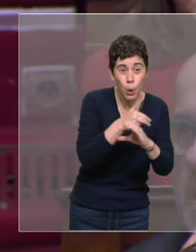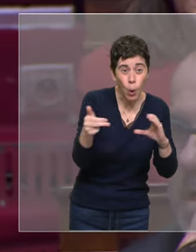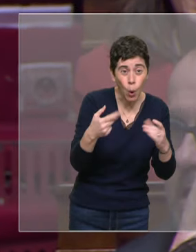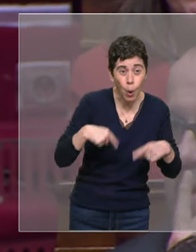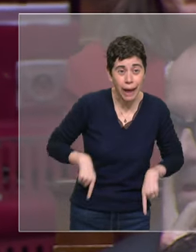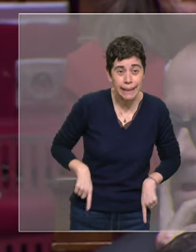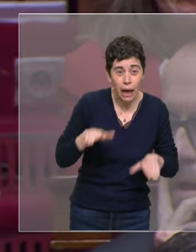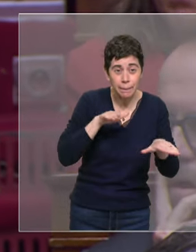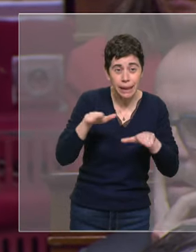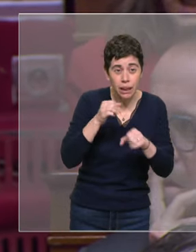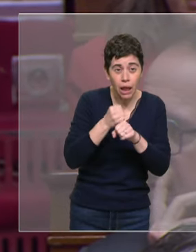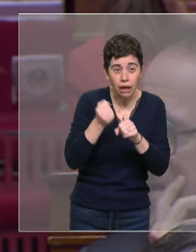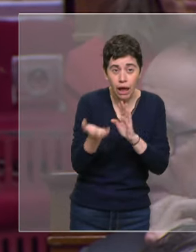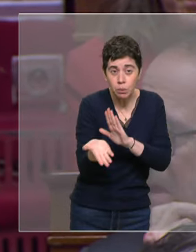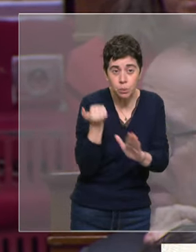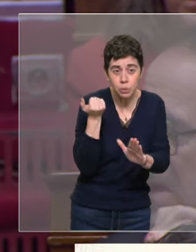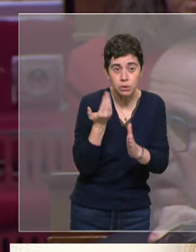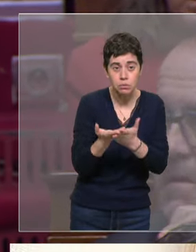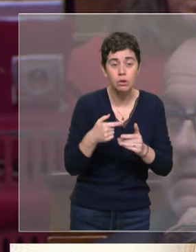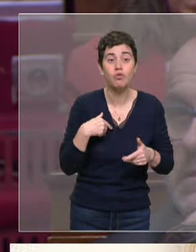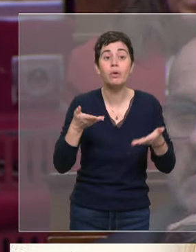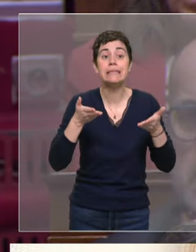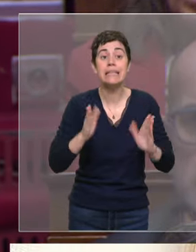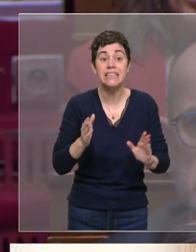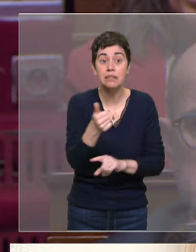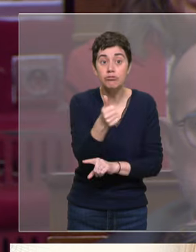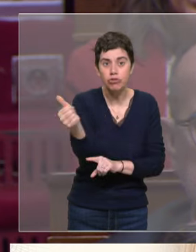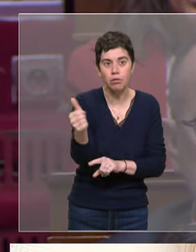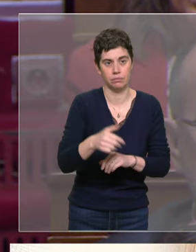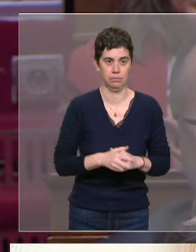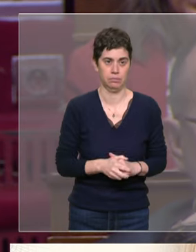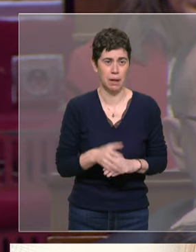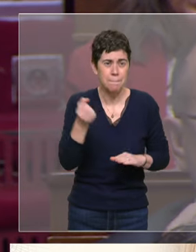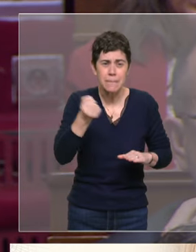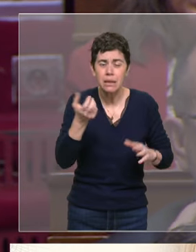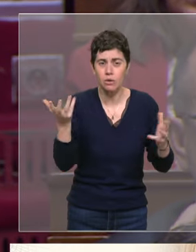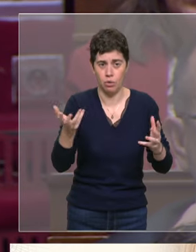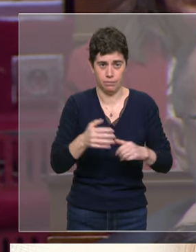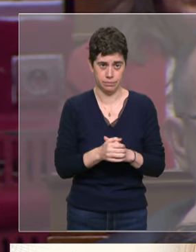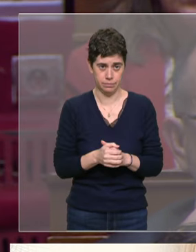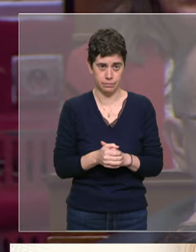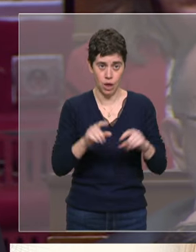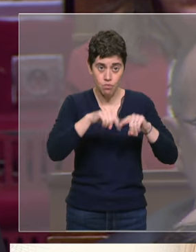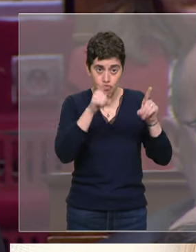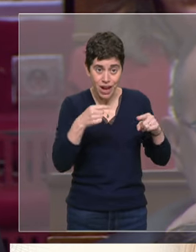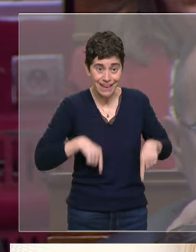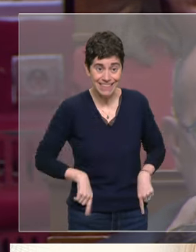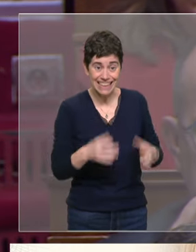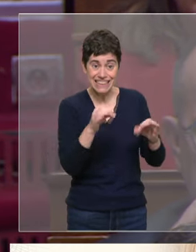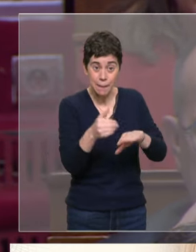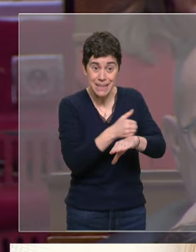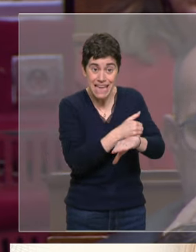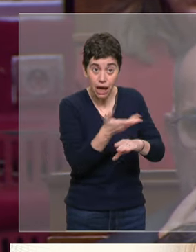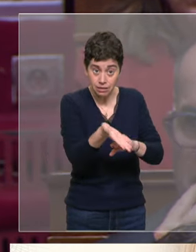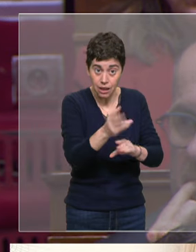l'État. Vous œuvrez à nouveau par décision unilatérale. Pire encore, en privant le budget de l'État de 10 milliards d'euros,